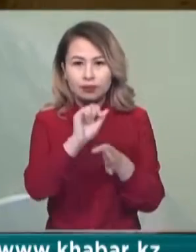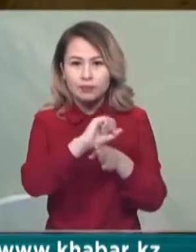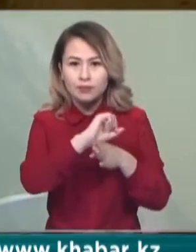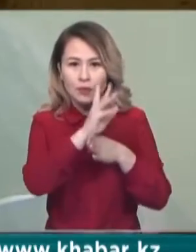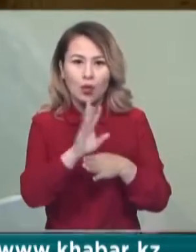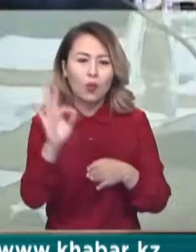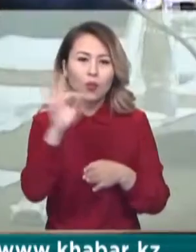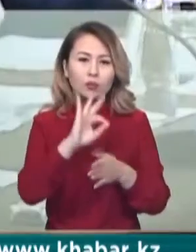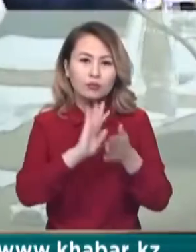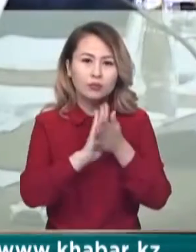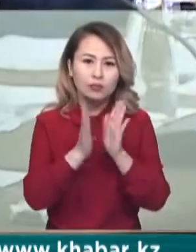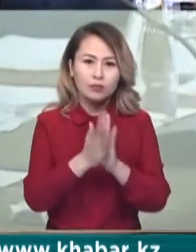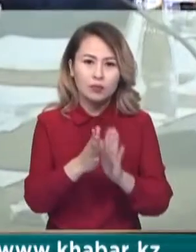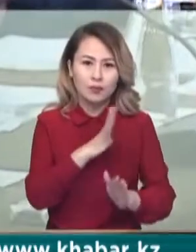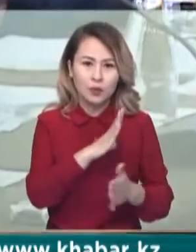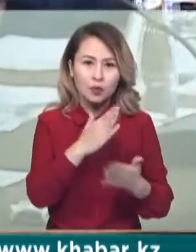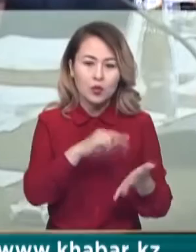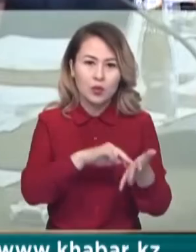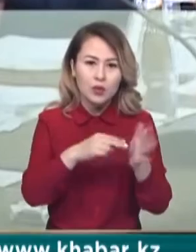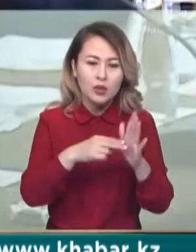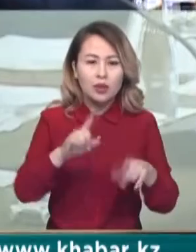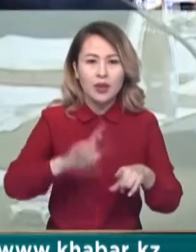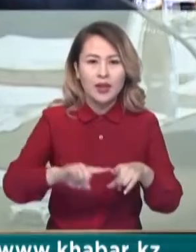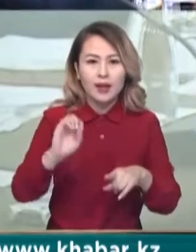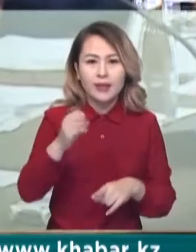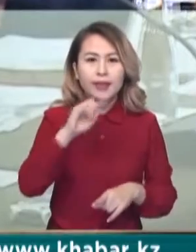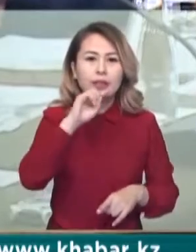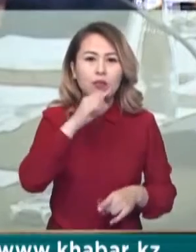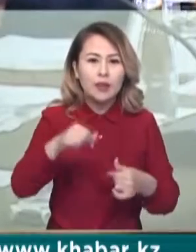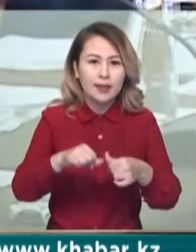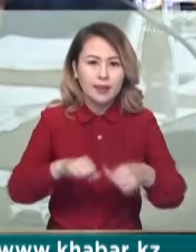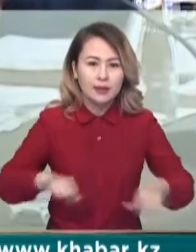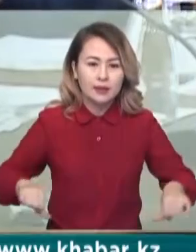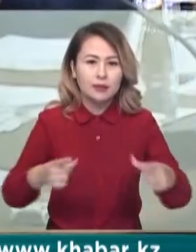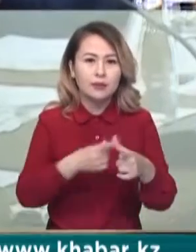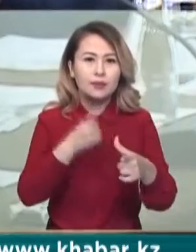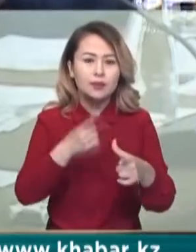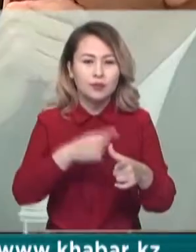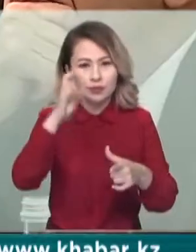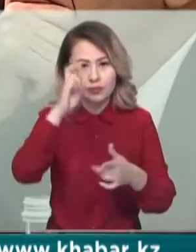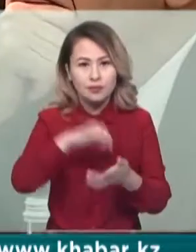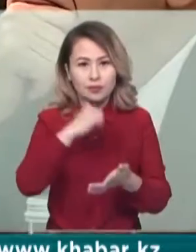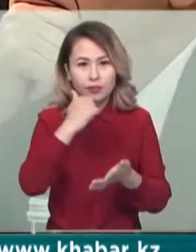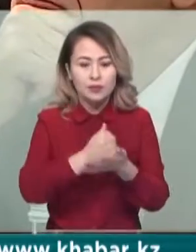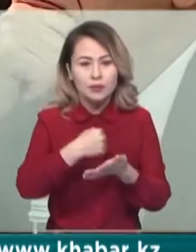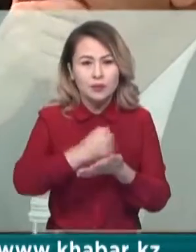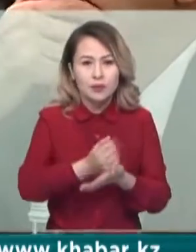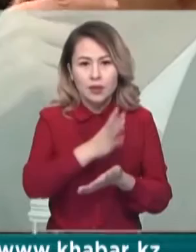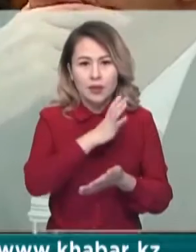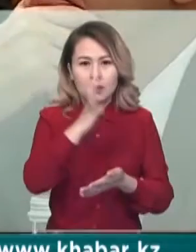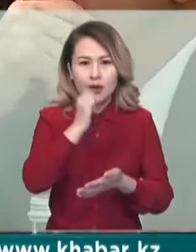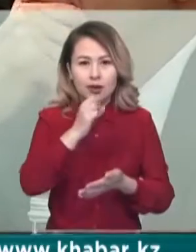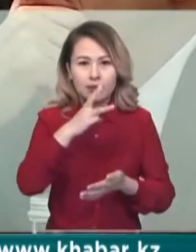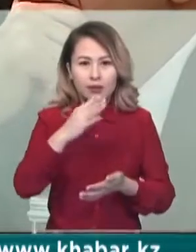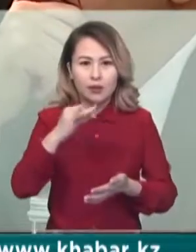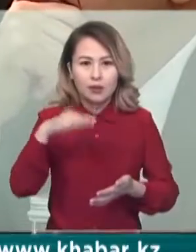ету жөніндегі келісім болғалы тұр. Оның жобасын жақында Еуразиялық экономикалық комиссия кеңесінде үкімет басшылары бекіткен болатын.